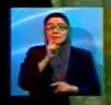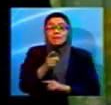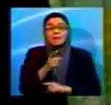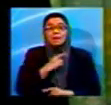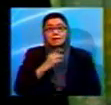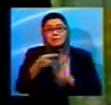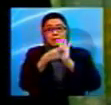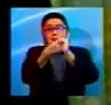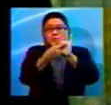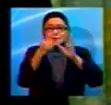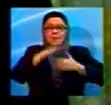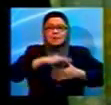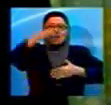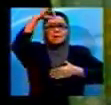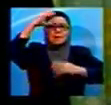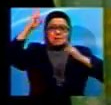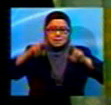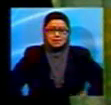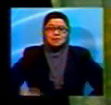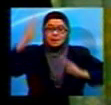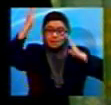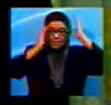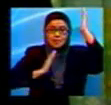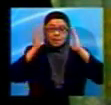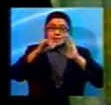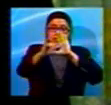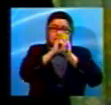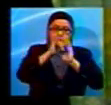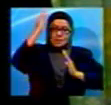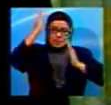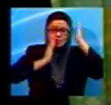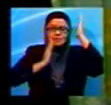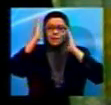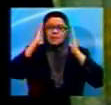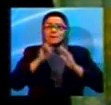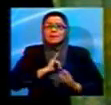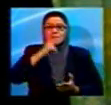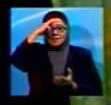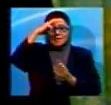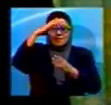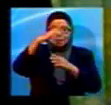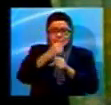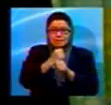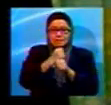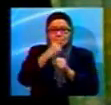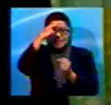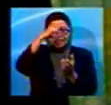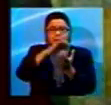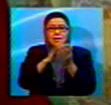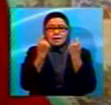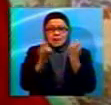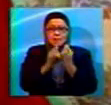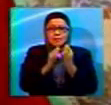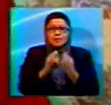melonjakkana semangat rakyat Malaysia dan imej Malaysia dan saya percaya pasukan bawa